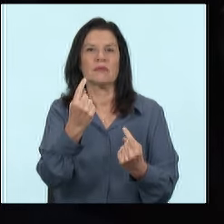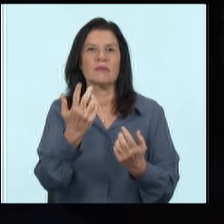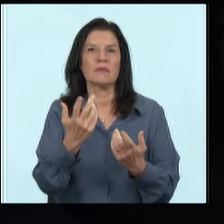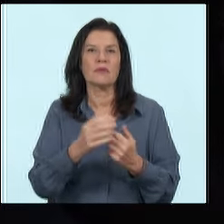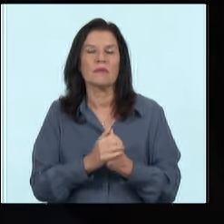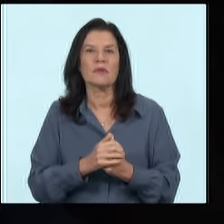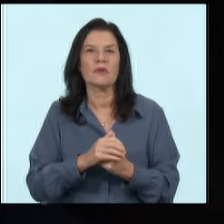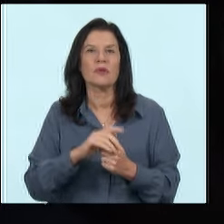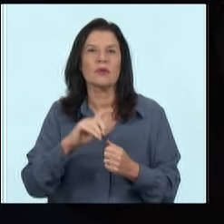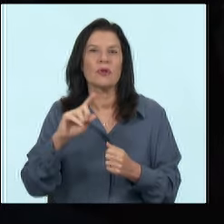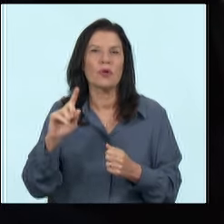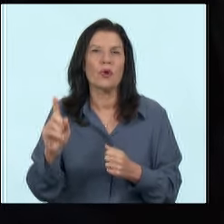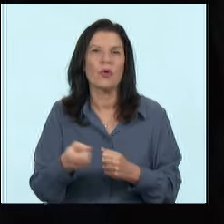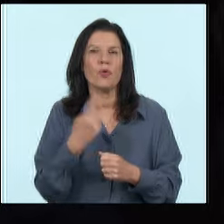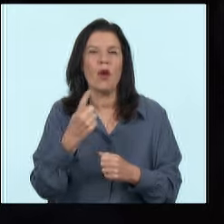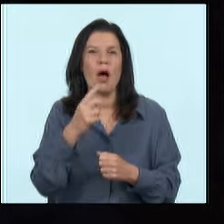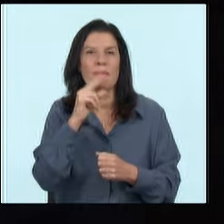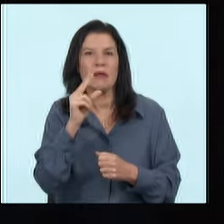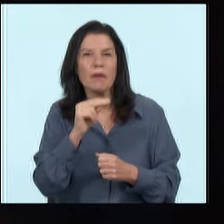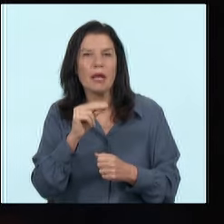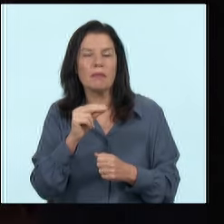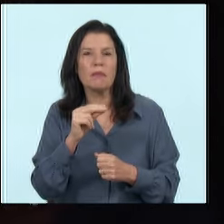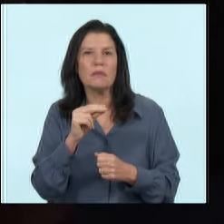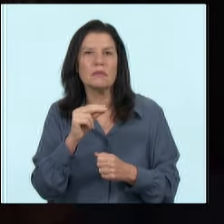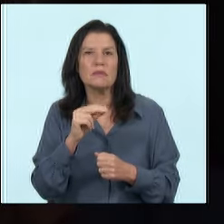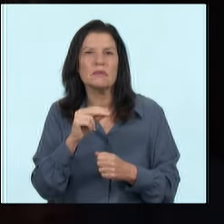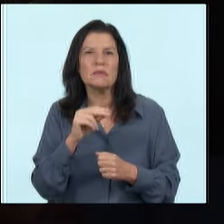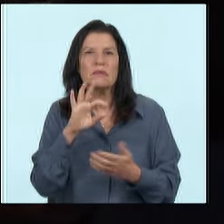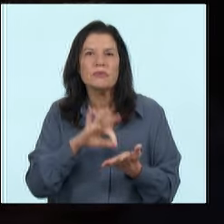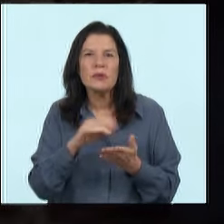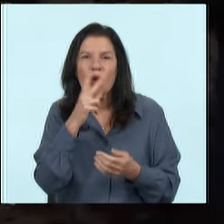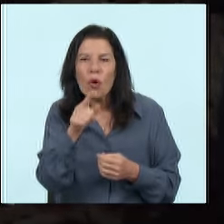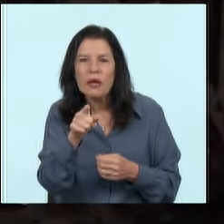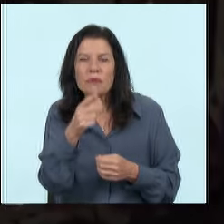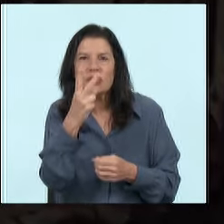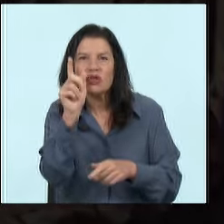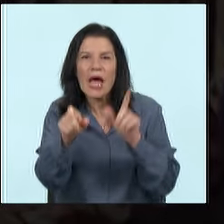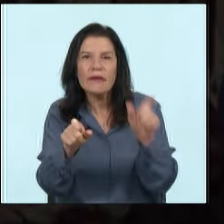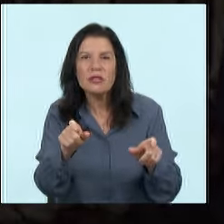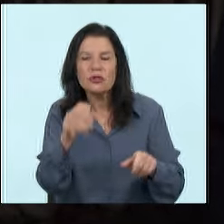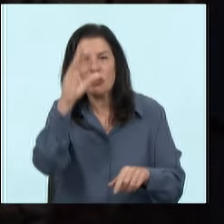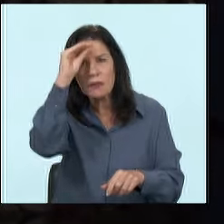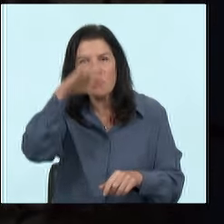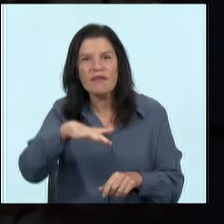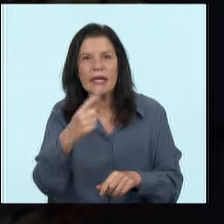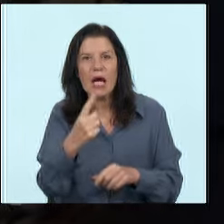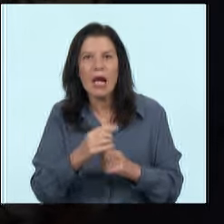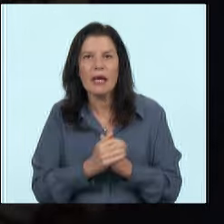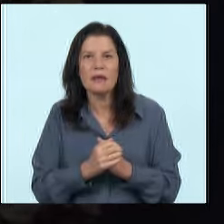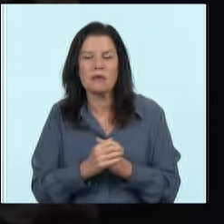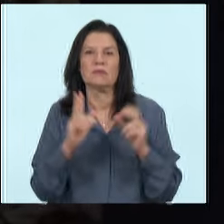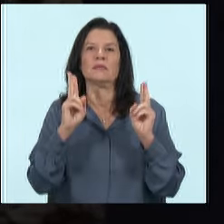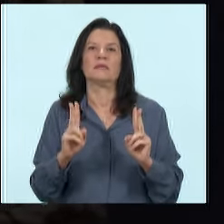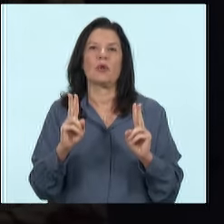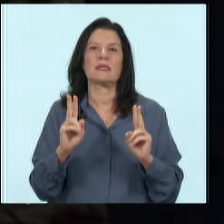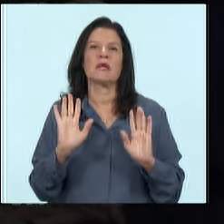כולם מתחילים במסכת האישורים, ופתאום מזהים שזה לא שלושה אנשים, זה שני אנשים וילד. אנחנו עוצרים את התקיפה,